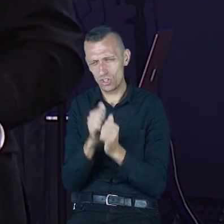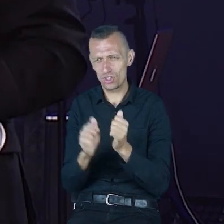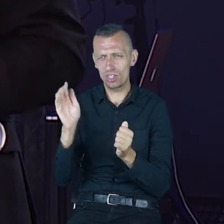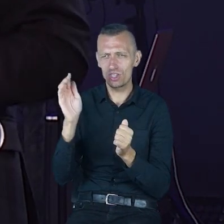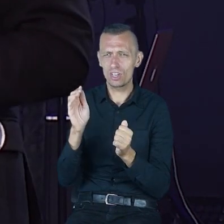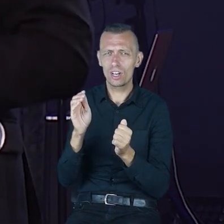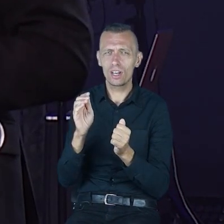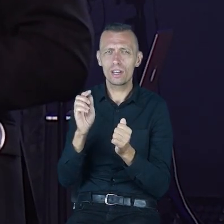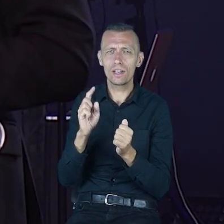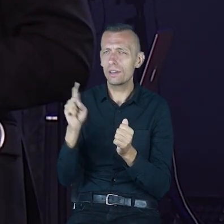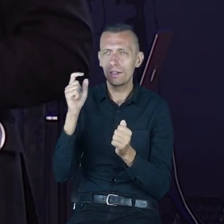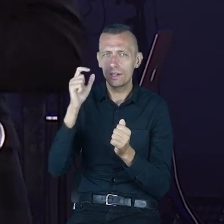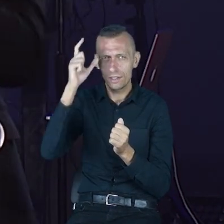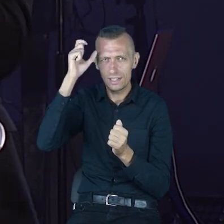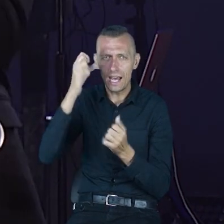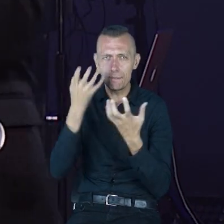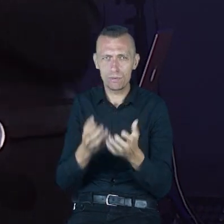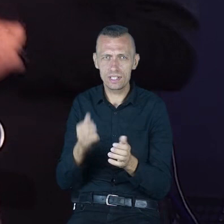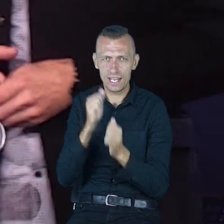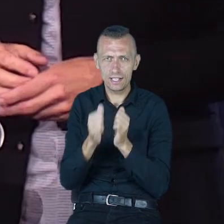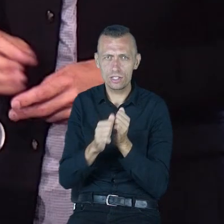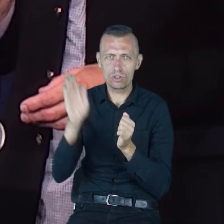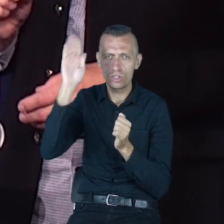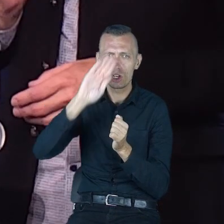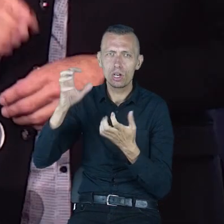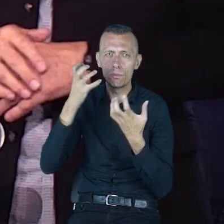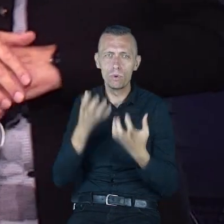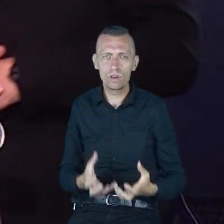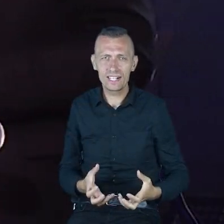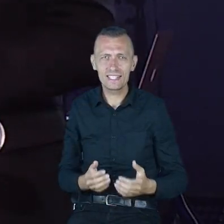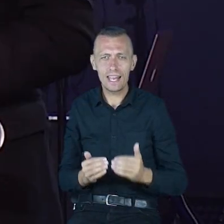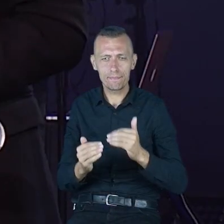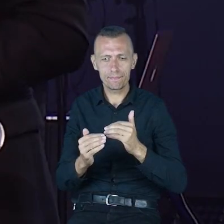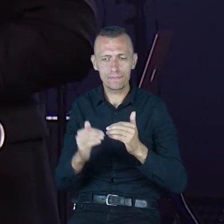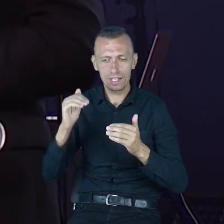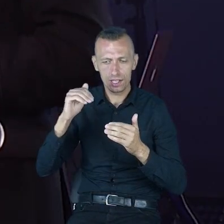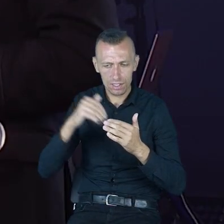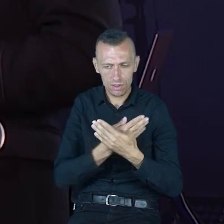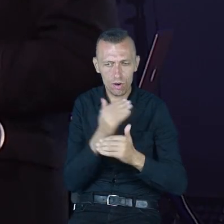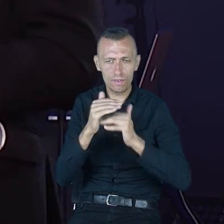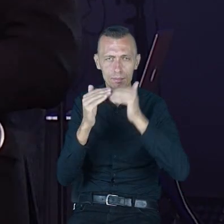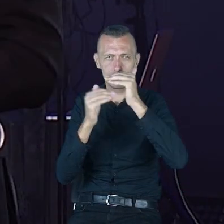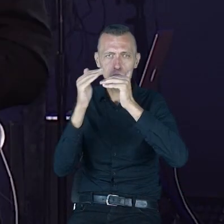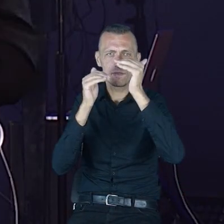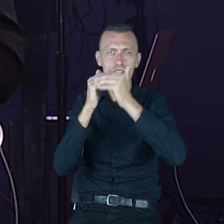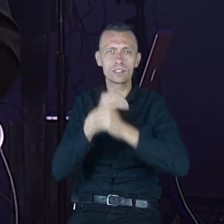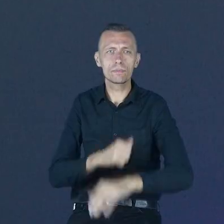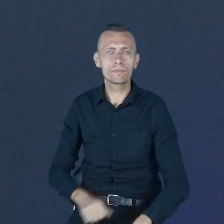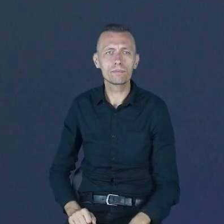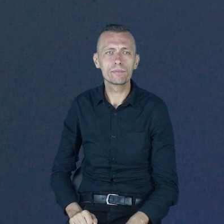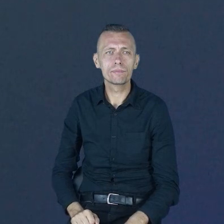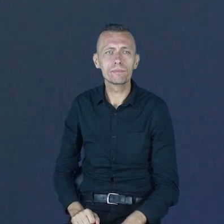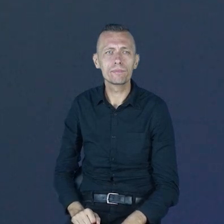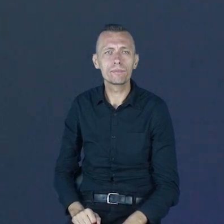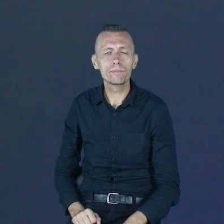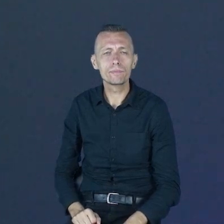odbudowywać, odradzać i odnawiać. I teraz, gdy mówimy o tej bitwie, twoim i moim wrogiem nie jest, jak powiada apostoł Paweł, krew